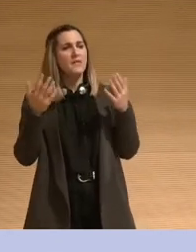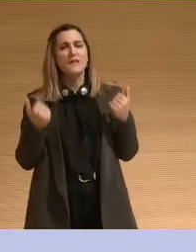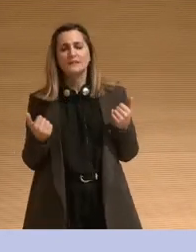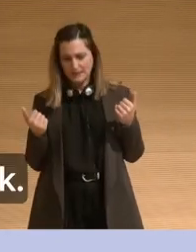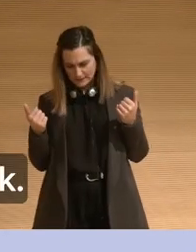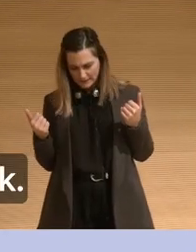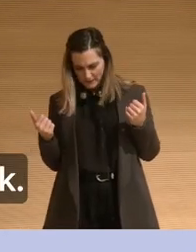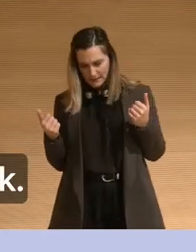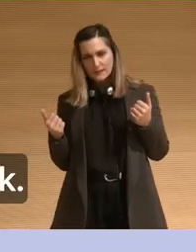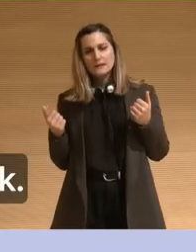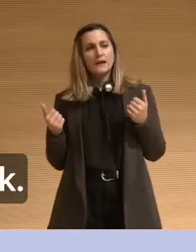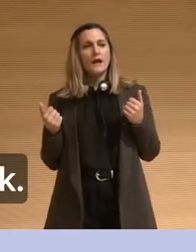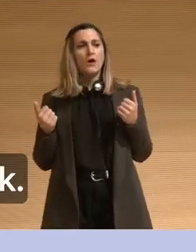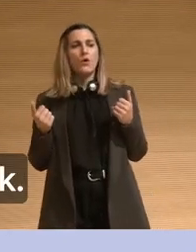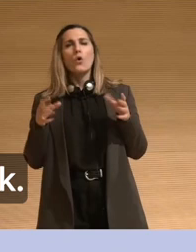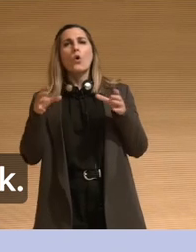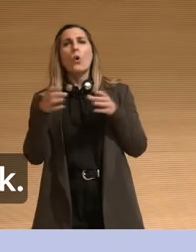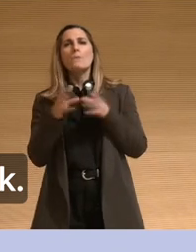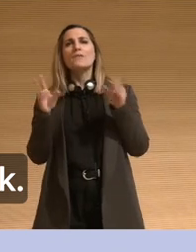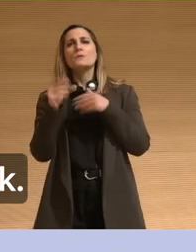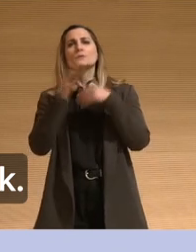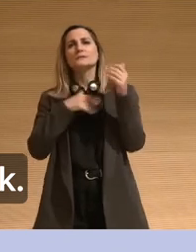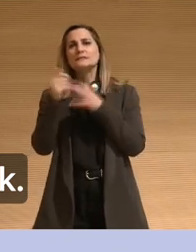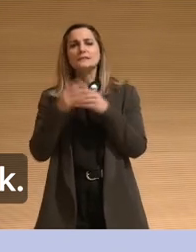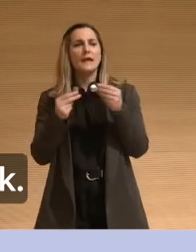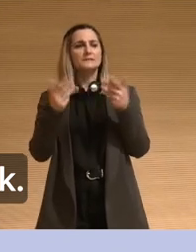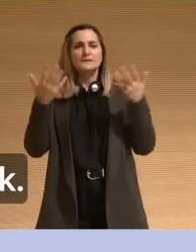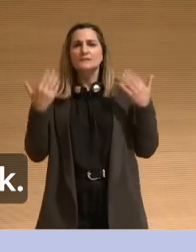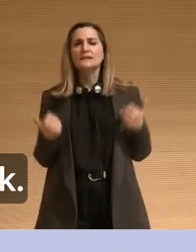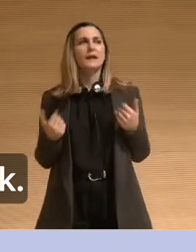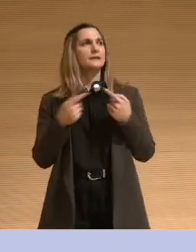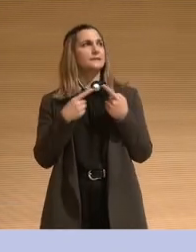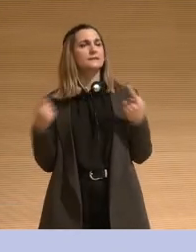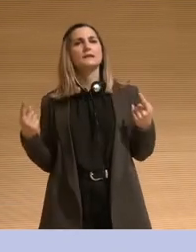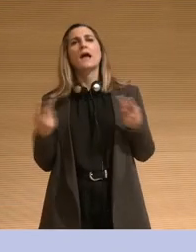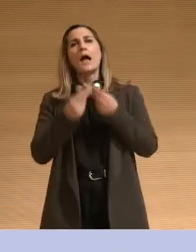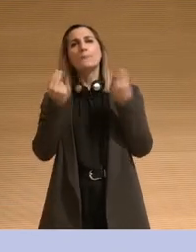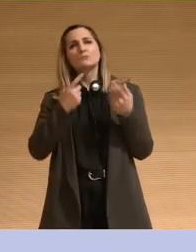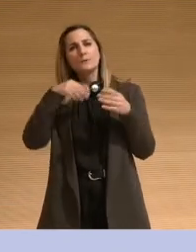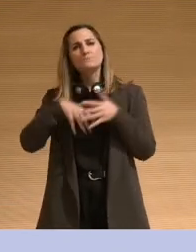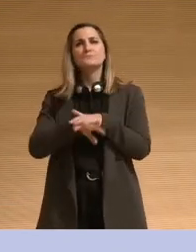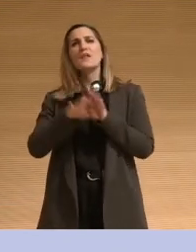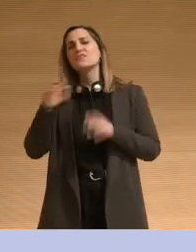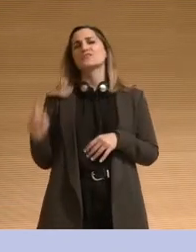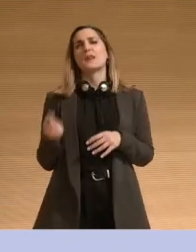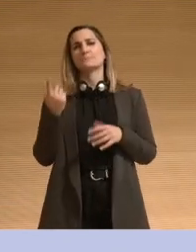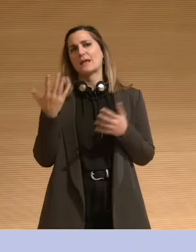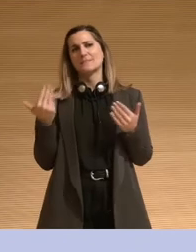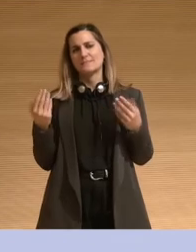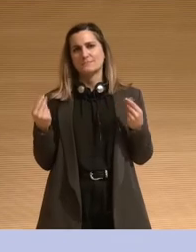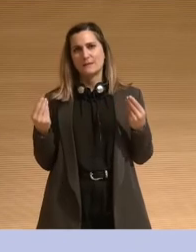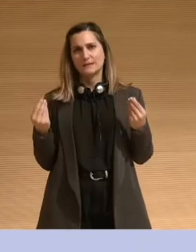τέχνης, και δεν είναι ενταγμένο αυτό στο θεραπευτικό κομμάτι. Ξέρω ότι